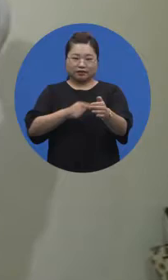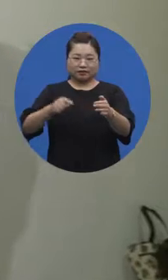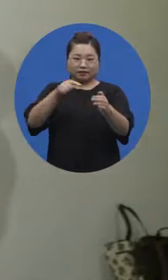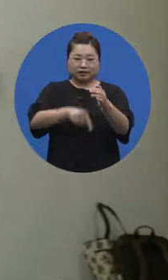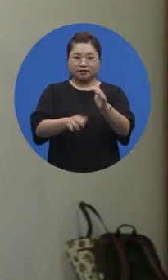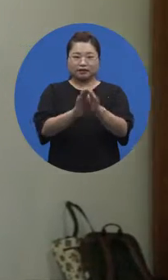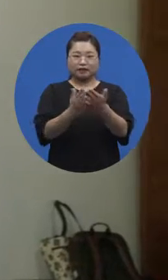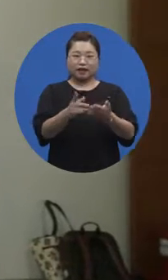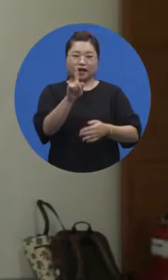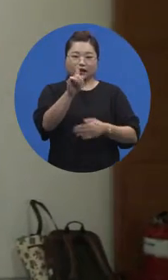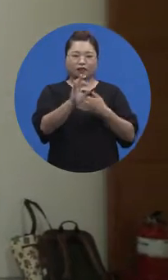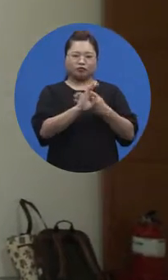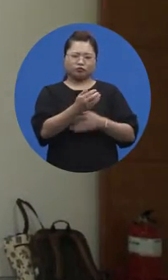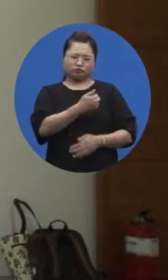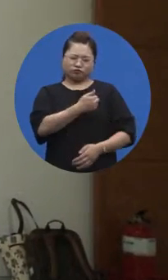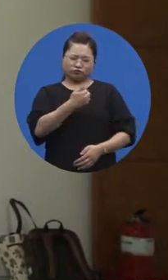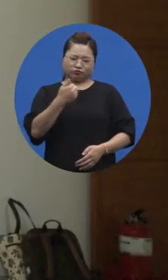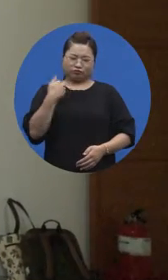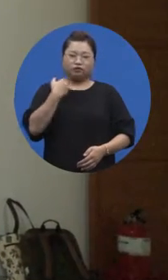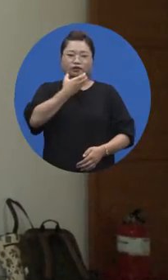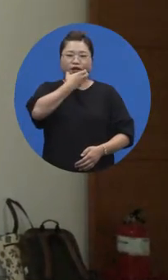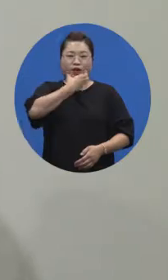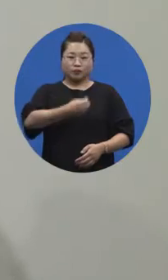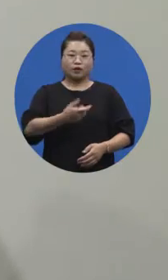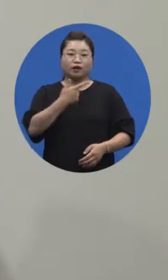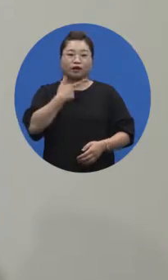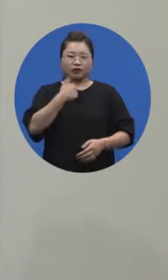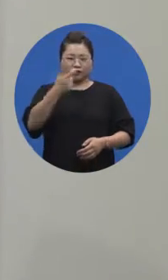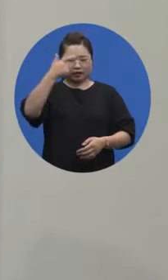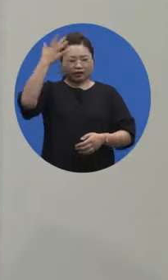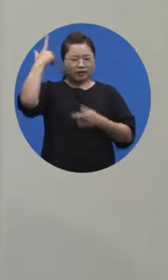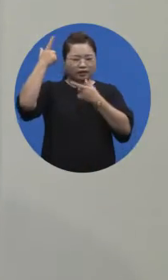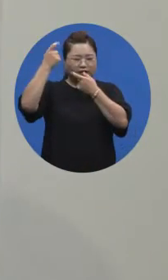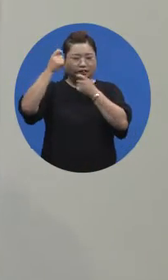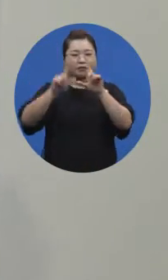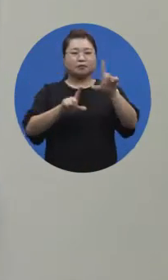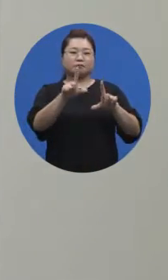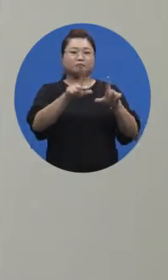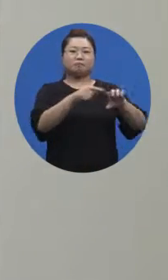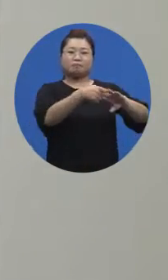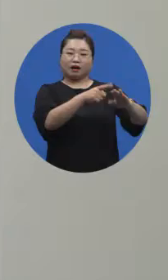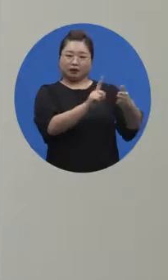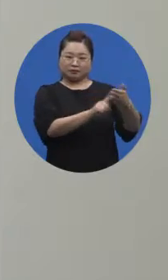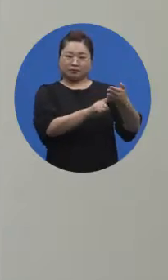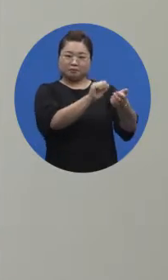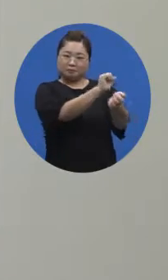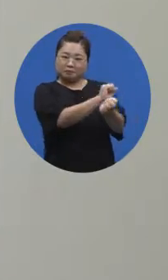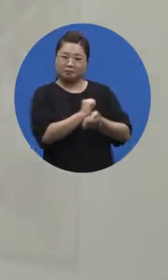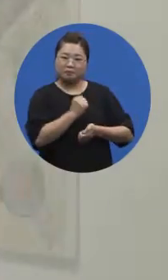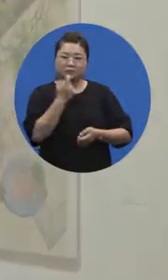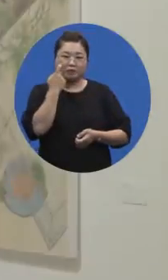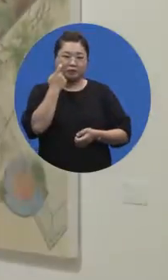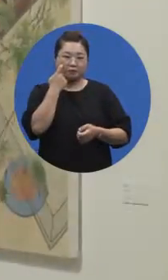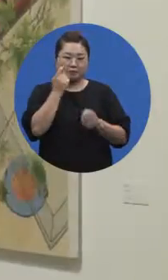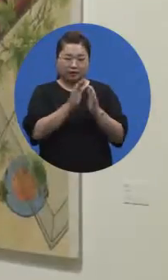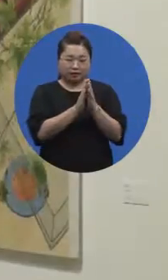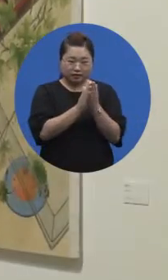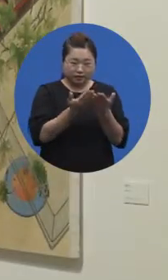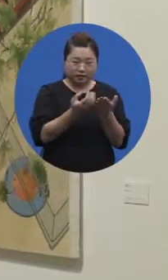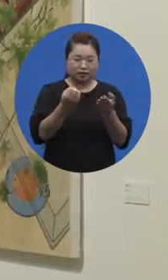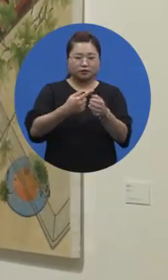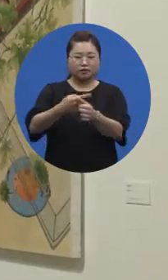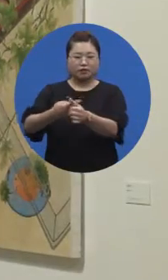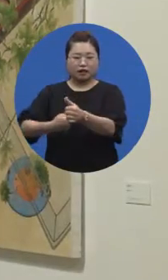자연 속 책 한 권이면 행복했던 선비들의 마음을 헤아려 봅니다. 책, 그리고 자연